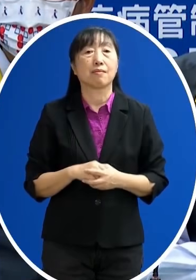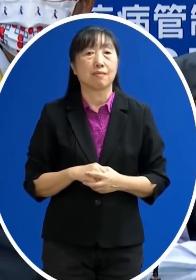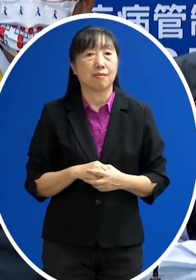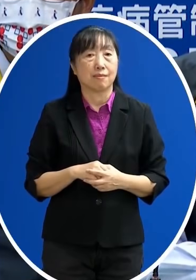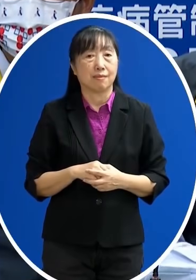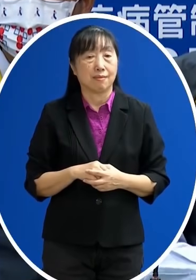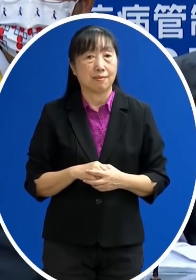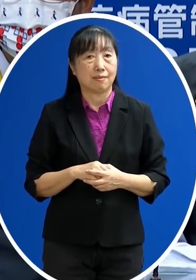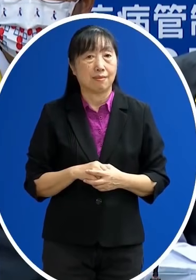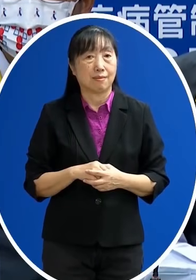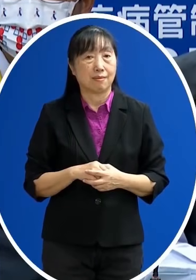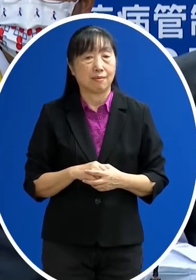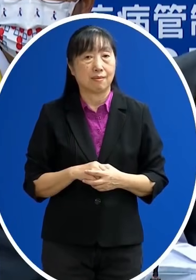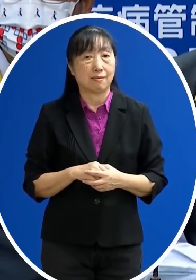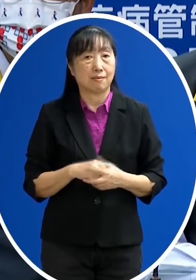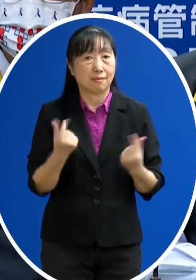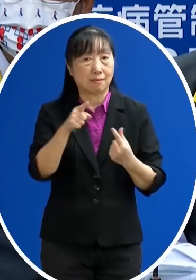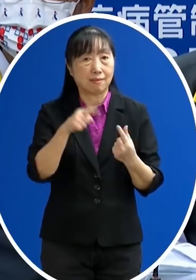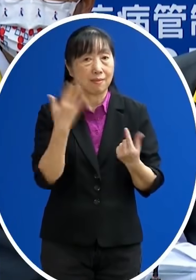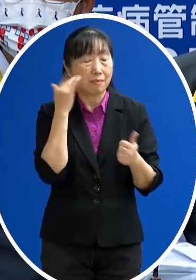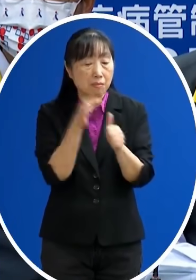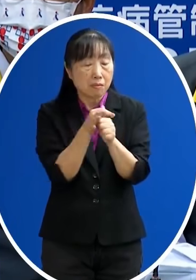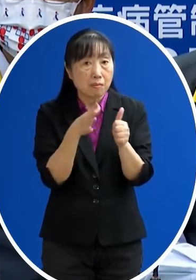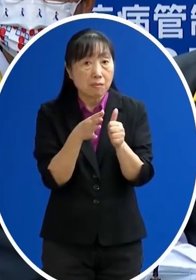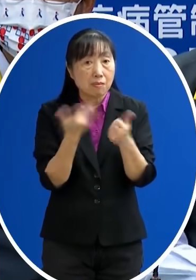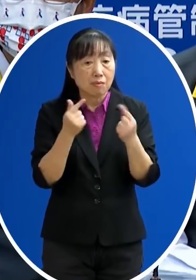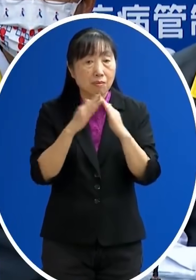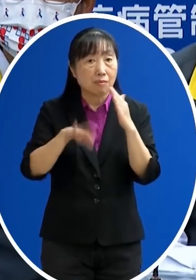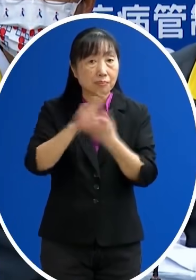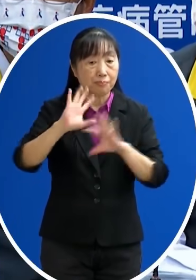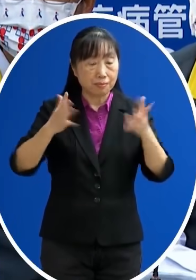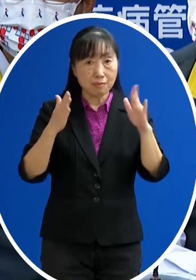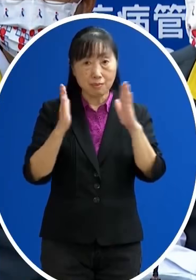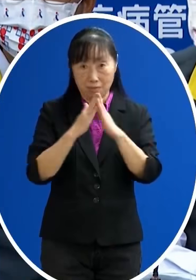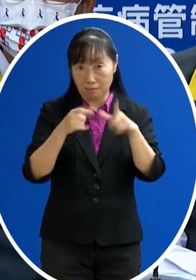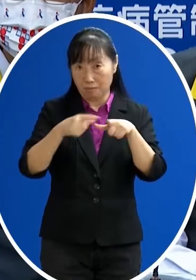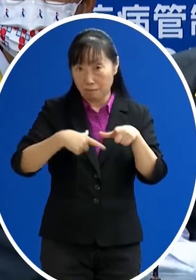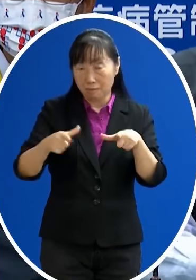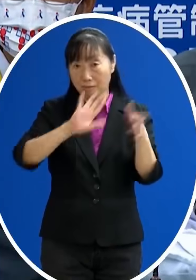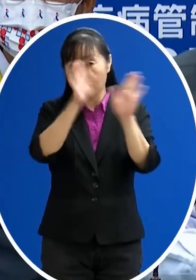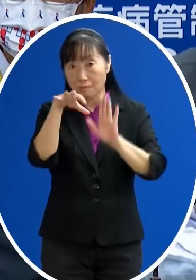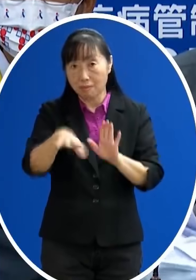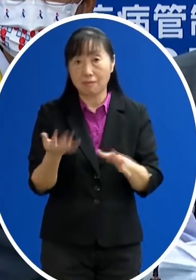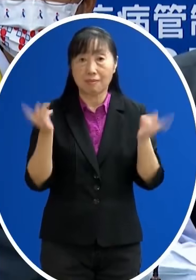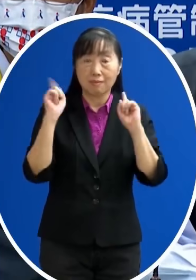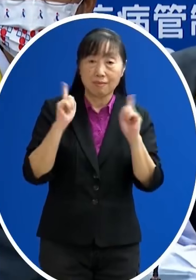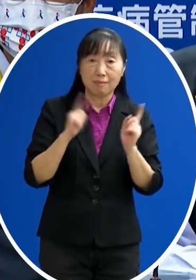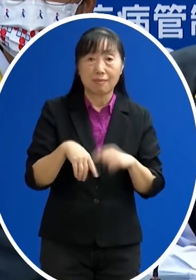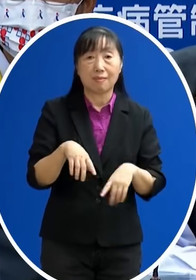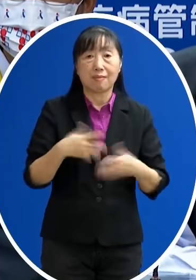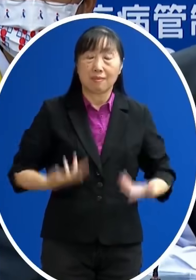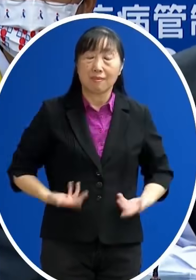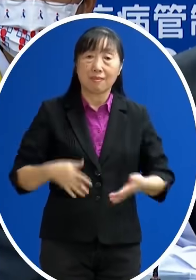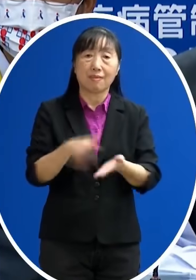整。那我们这里面有松绑的哈，户外、国家公园、国家风景区、游乐园区、休闲农场、